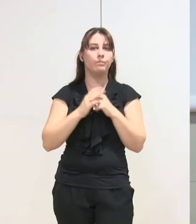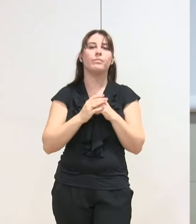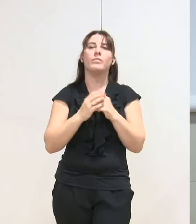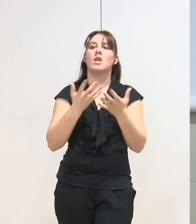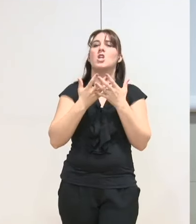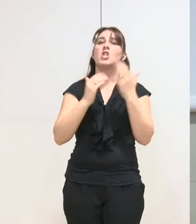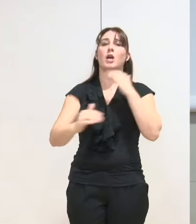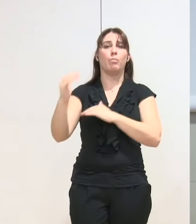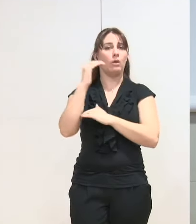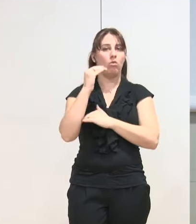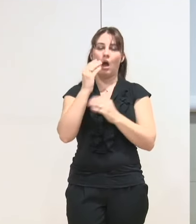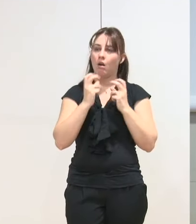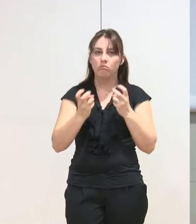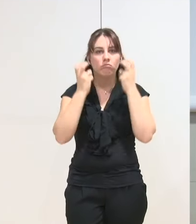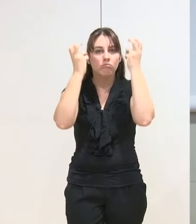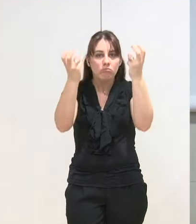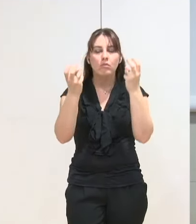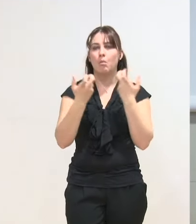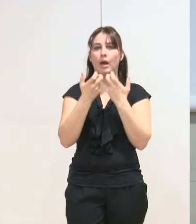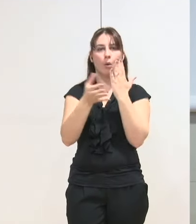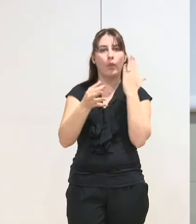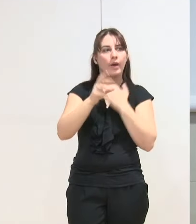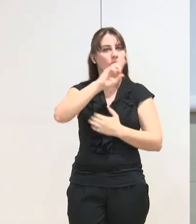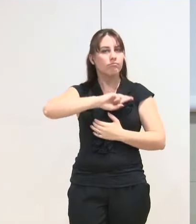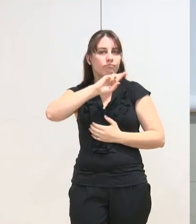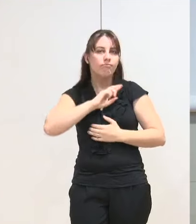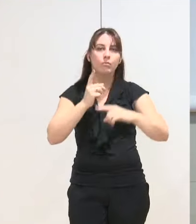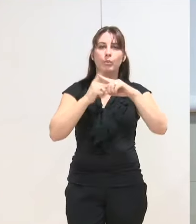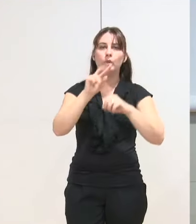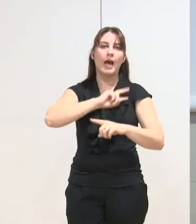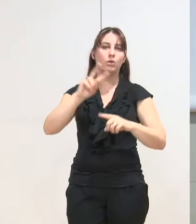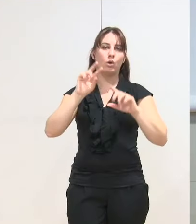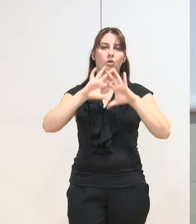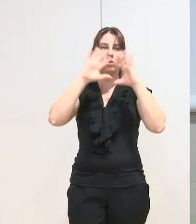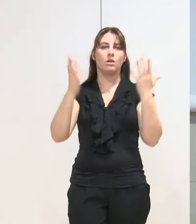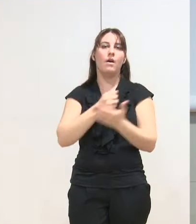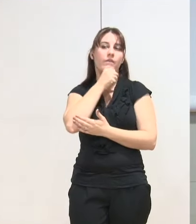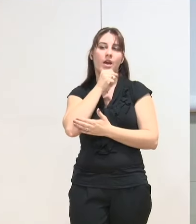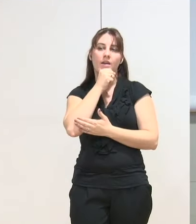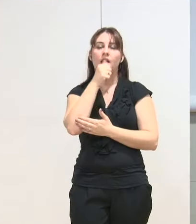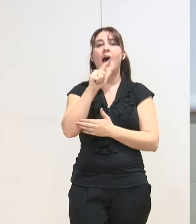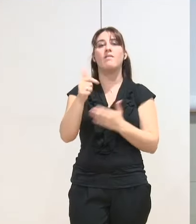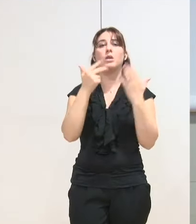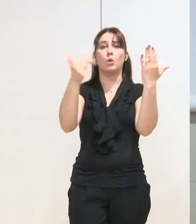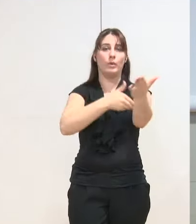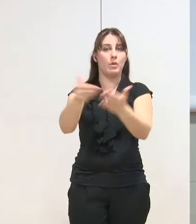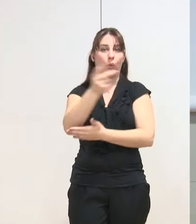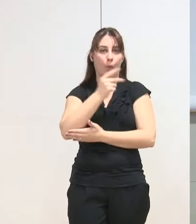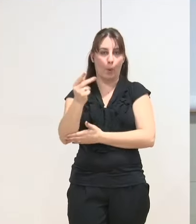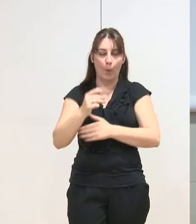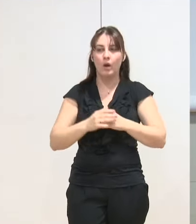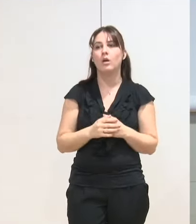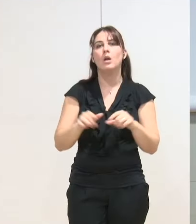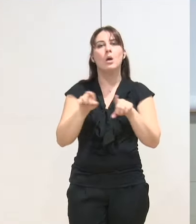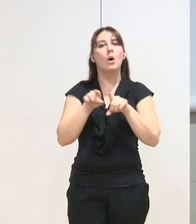patronales entre autres des cotisations retraite et de l'assurance vieillesse pour un montant de 1,8 million d'euros et la poursuite de